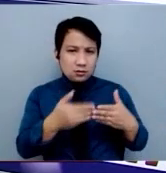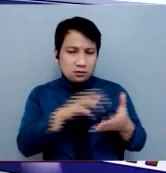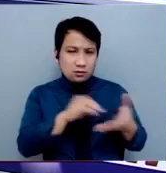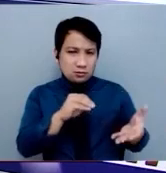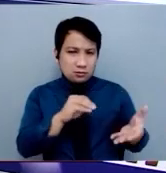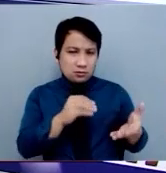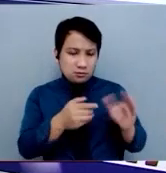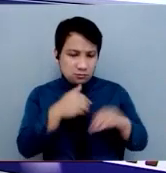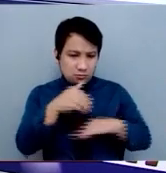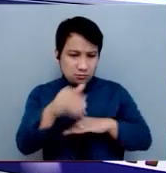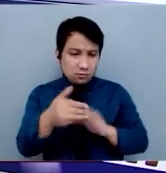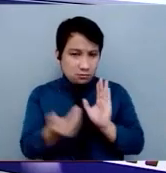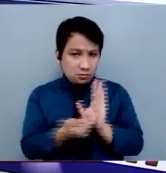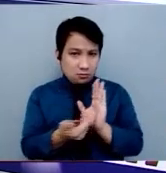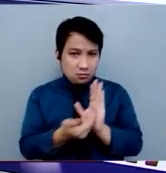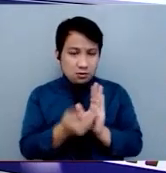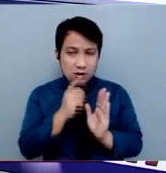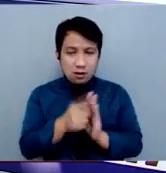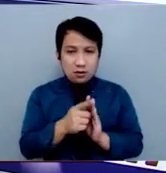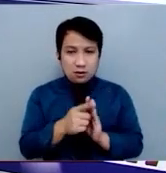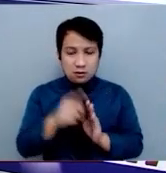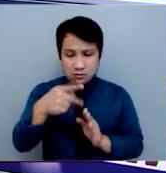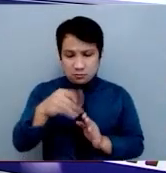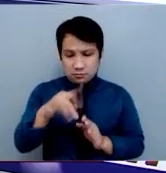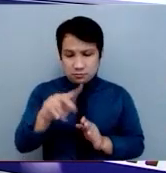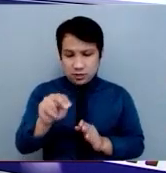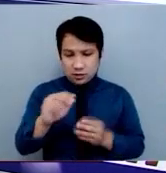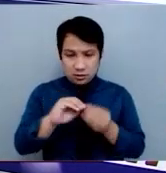sent. For example, daw yung PIN numbers,